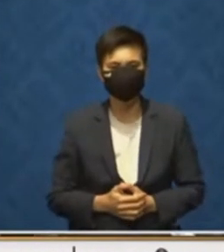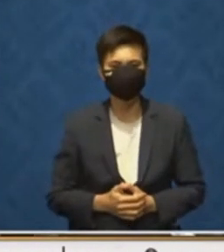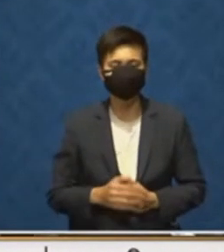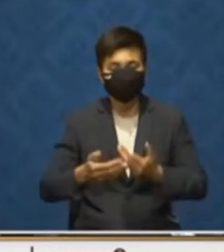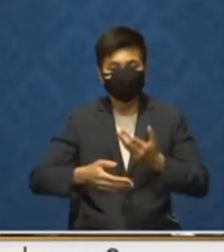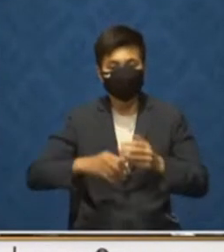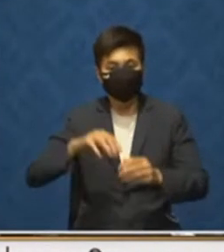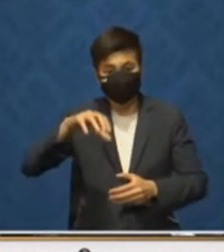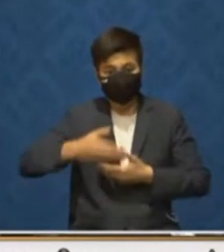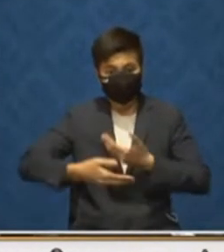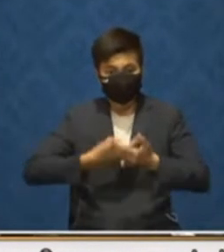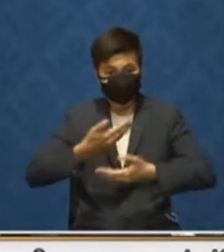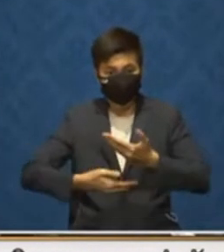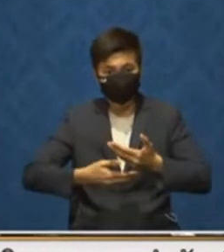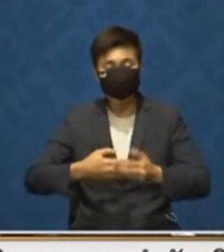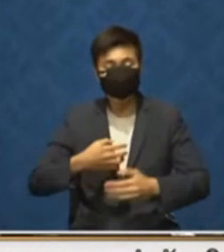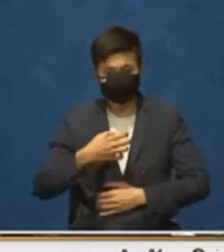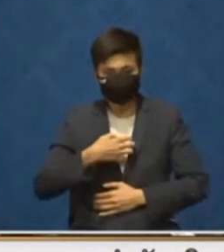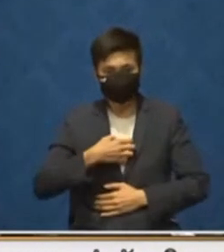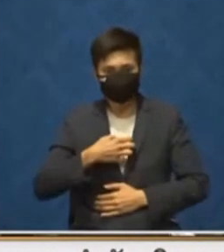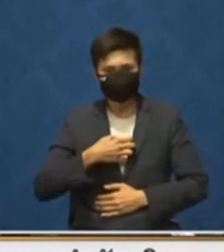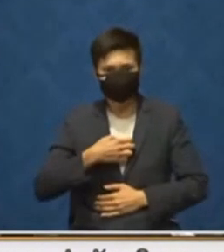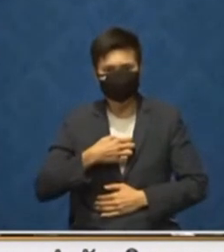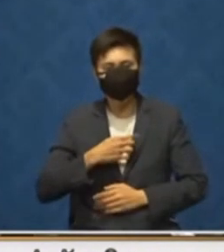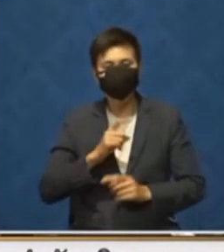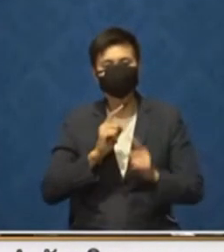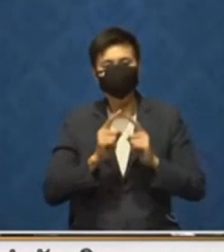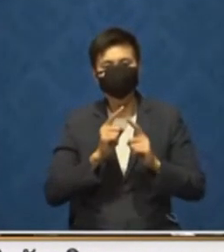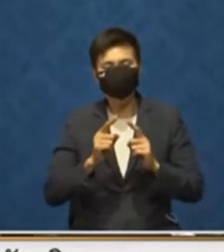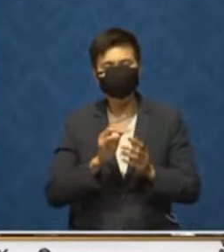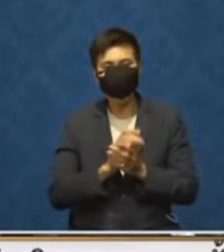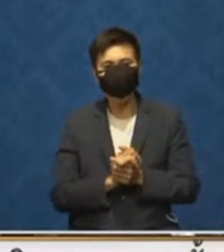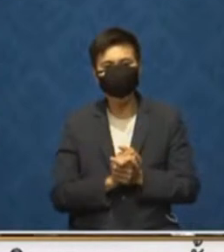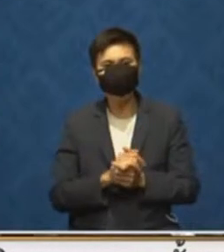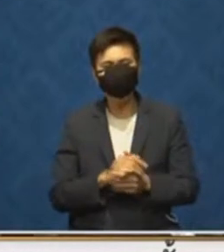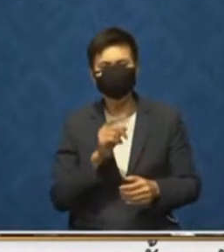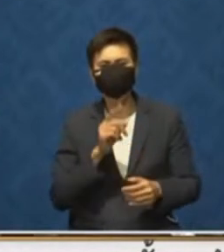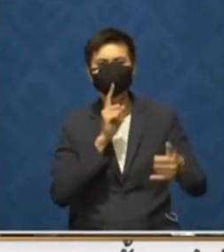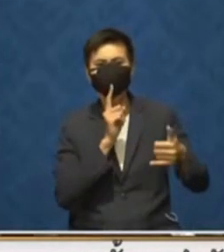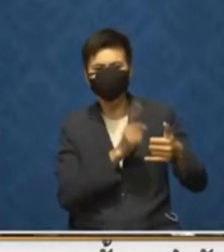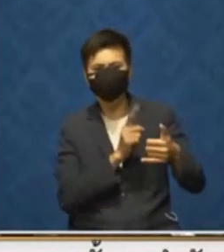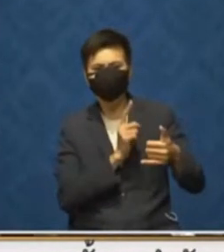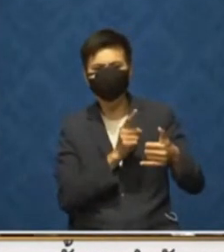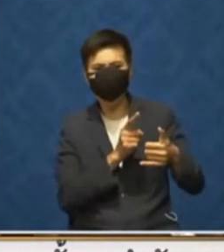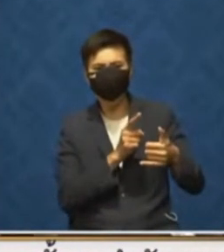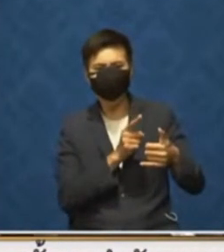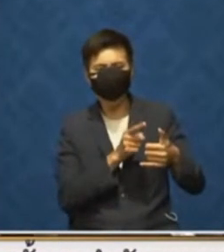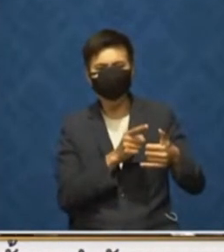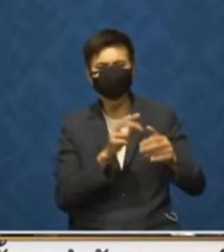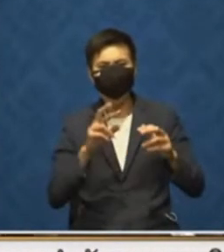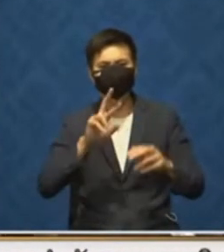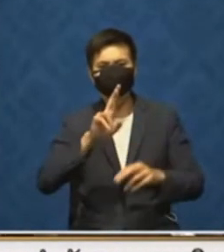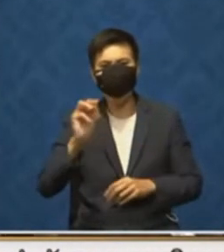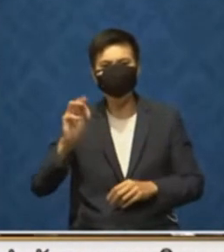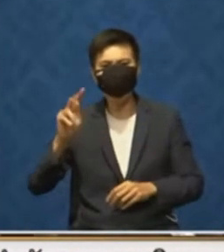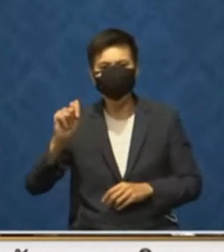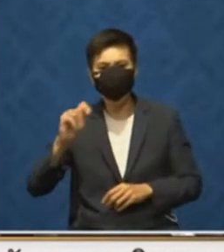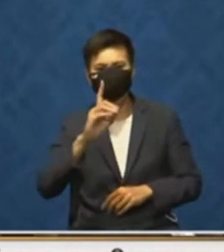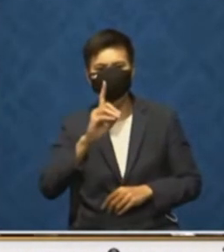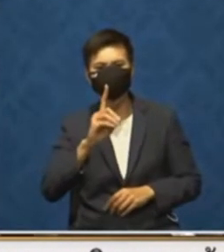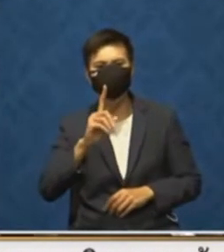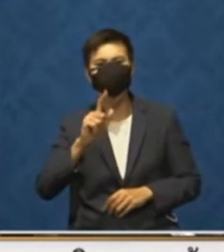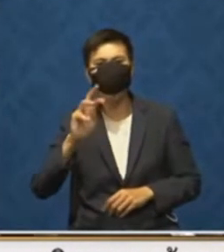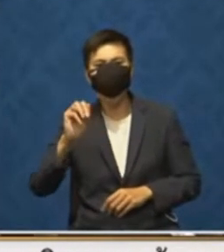แล้วก็ต้องโทษท่านรัฐมนตรีร้อนด้วยเพราะว่าท่านเป็นรัฐมนตรีต่างประเทศที่ผมอาจจะต้องบอกว่า